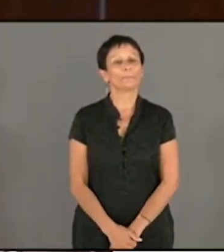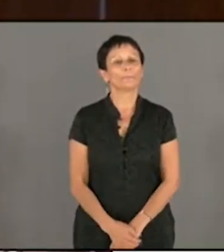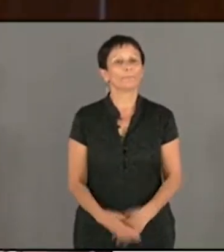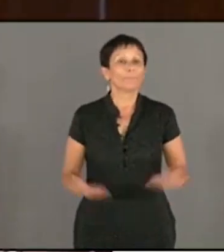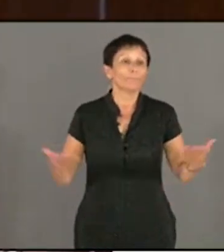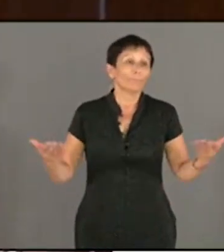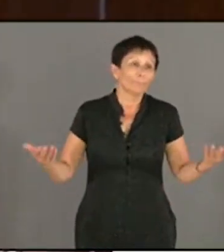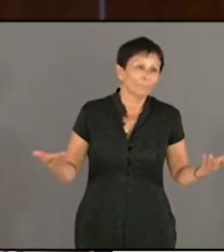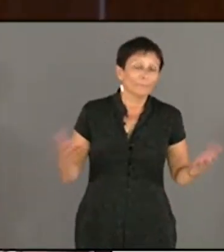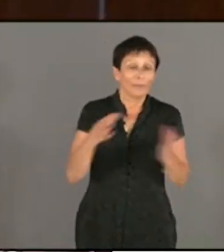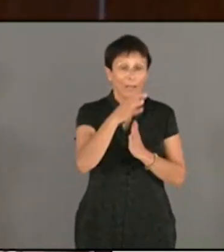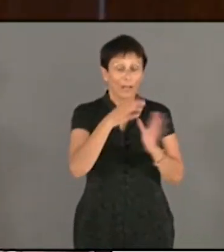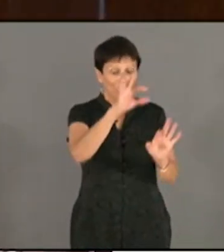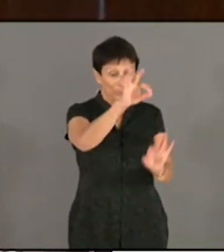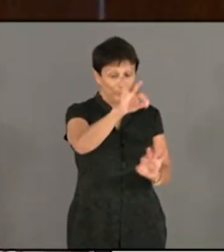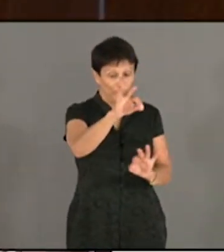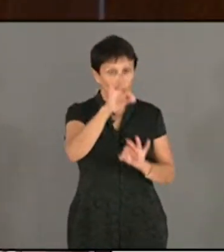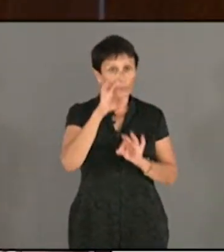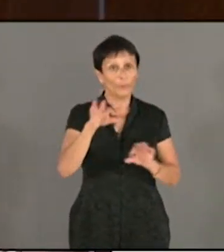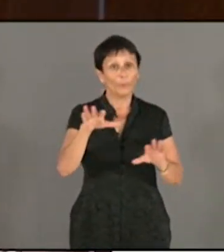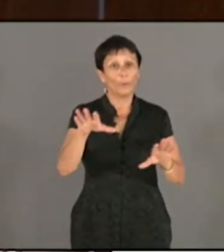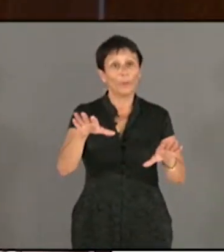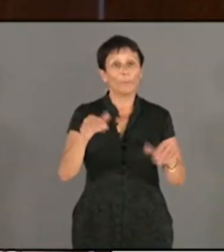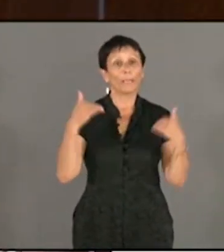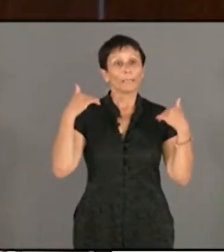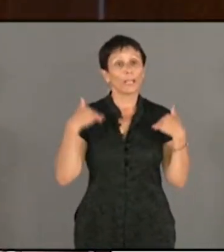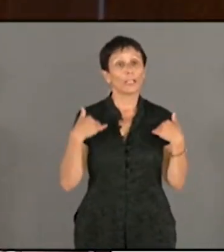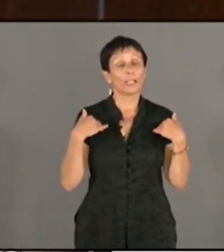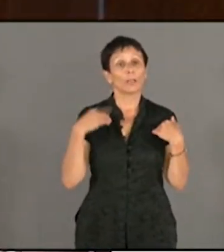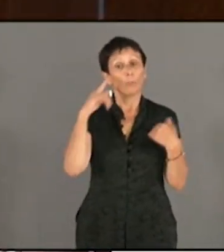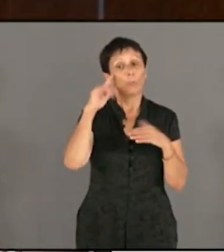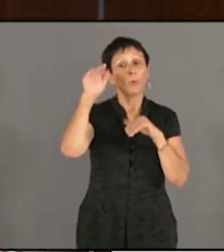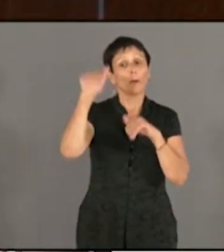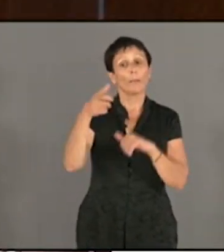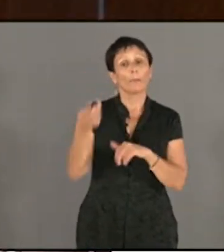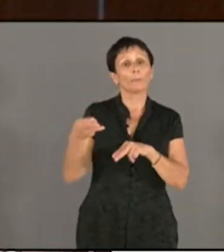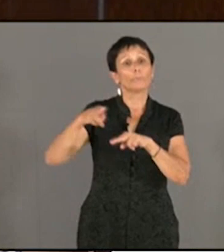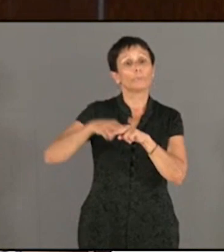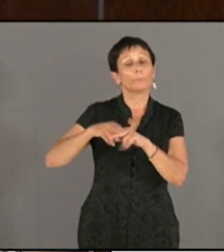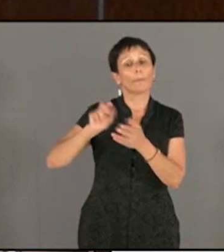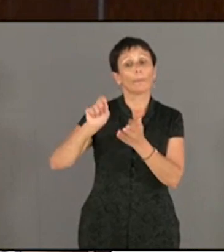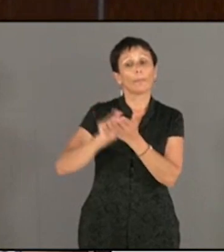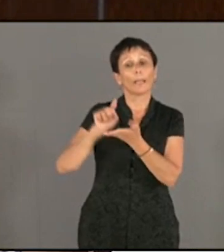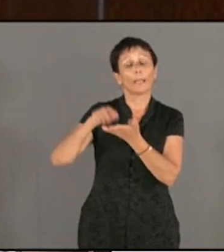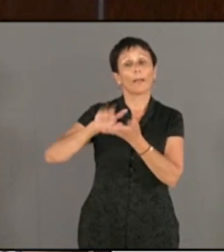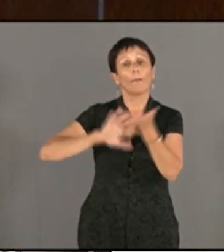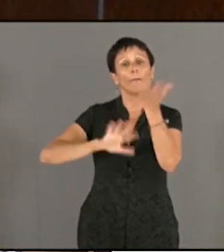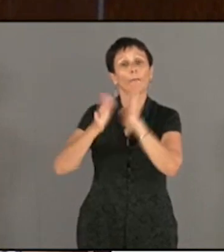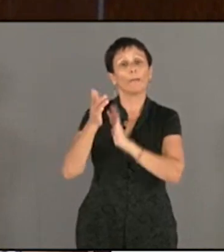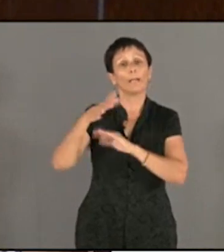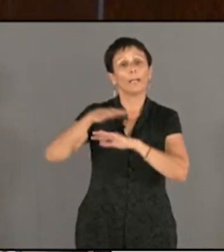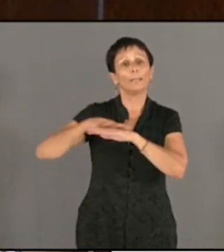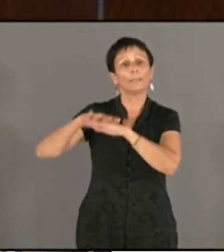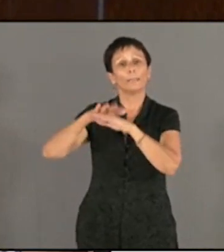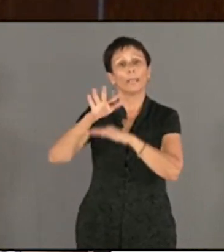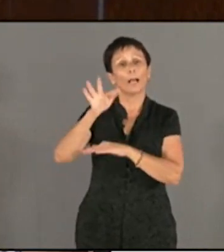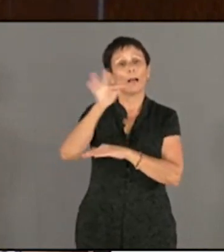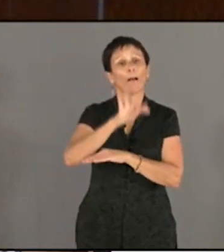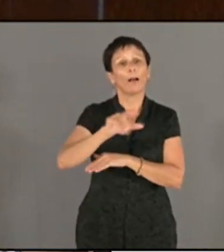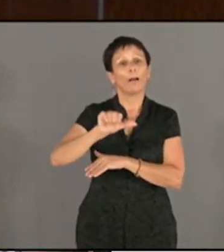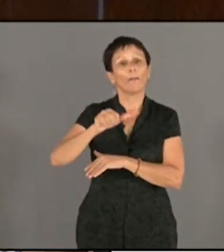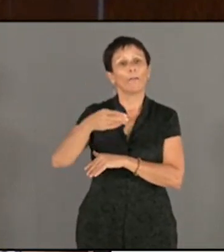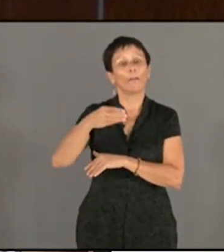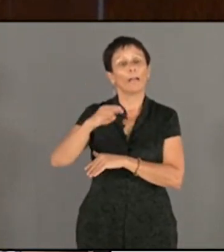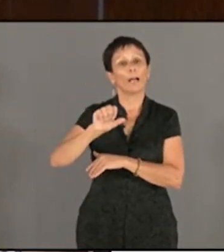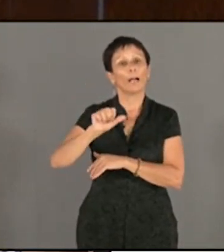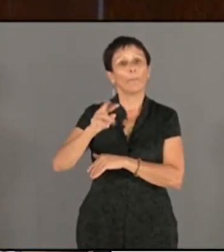Il nous est présenté ce rapport donc de prise en charge de frais d'obsèques des victimes de l'incendie survenu dans la cité des Flamands en raison de son